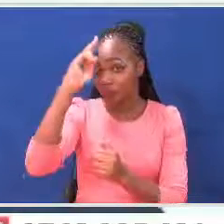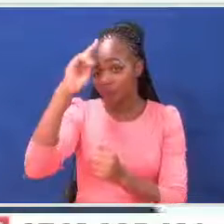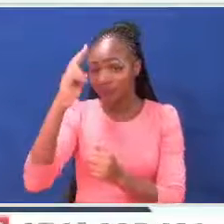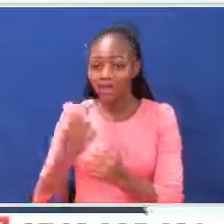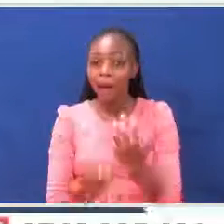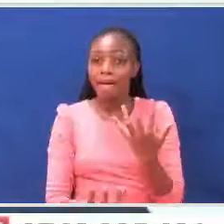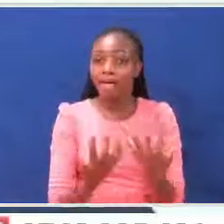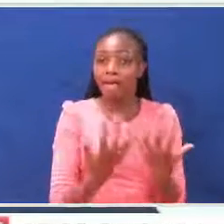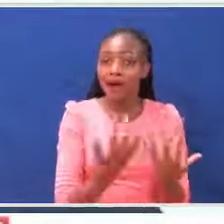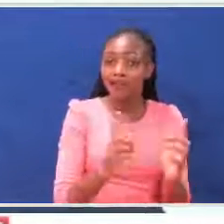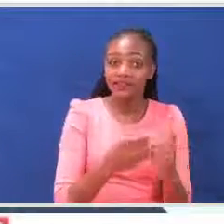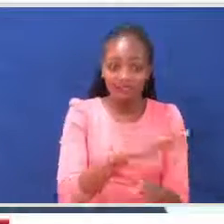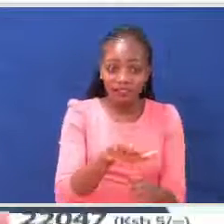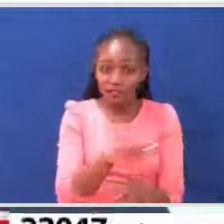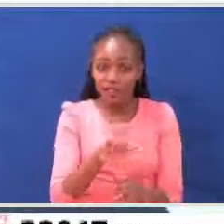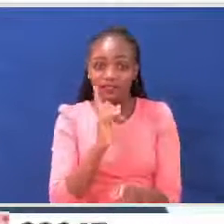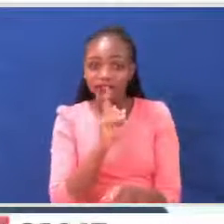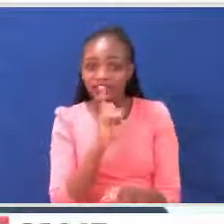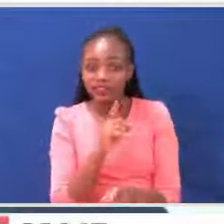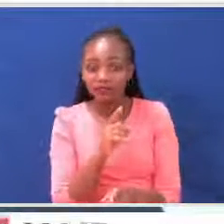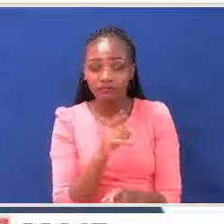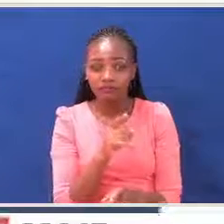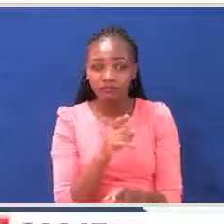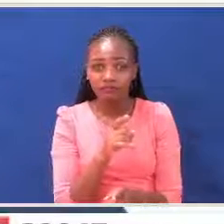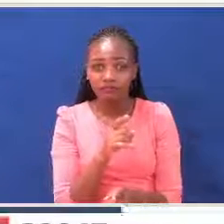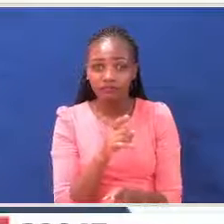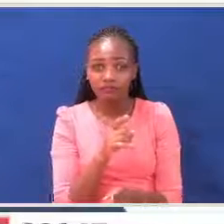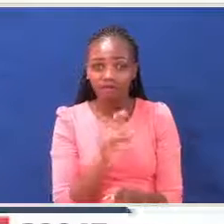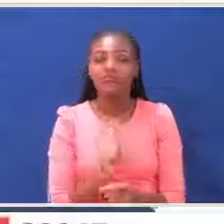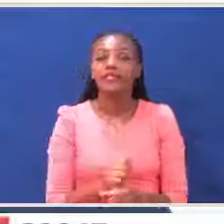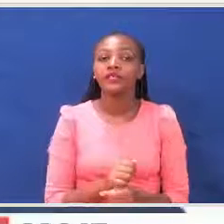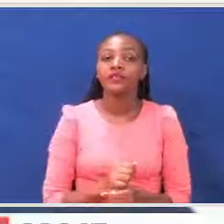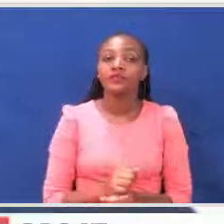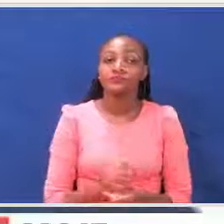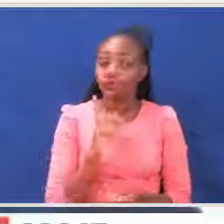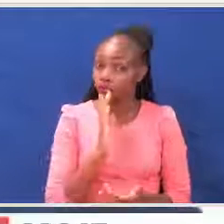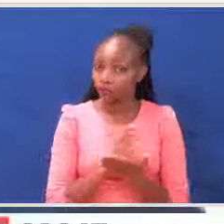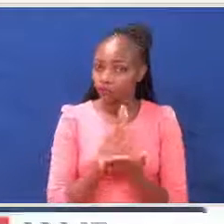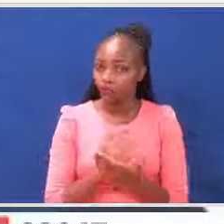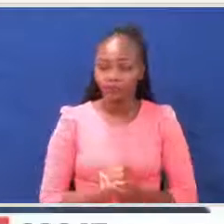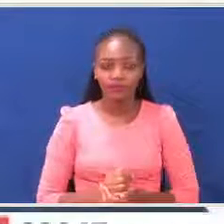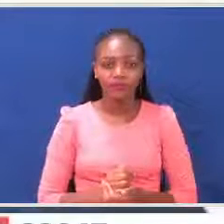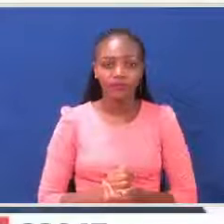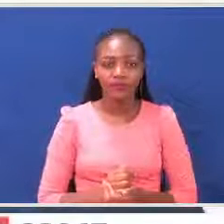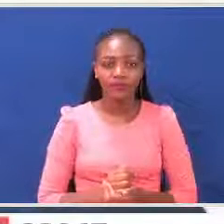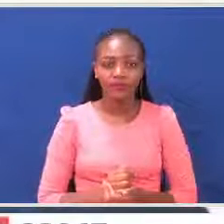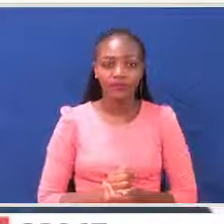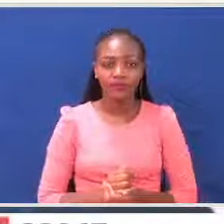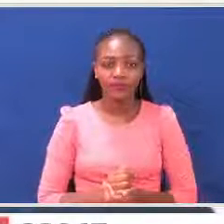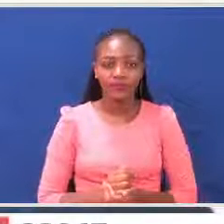Wakachoma, wakarusha tear gas hapa. Nasikia ilikuwa 5. Tear gas 5. Choma hapa nini? Bridge. Nyama pia